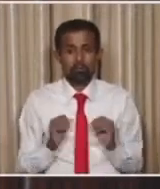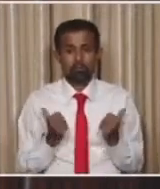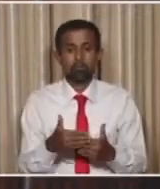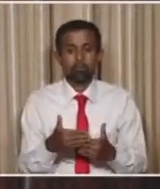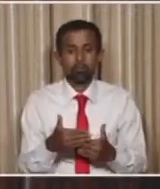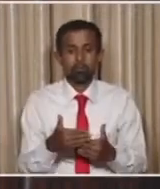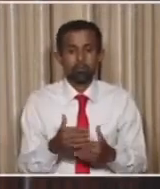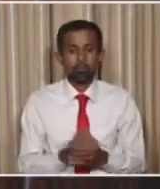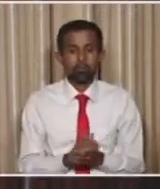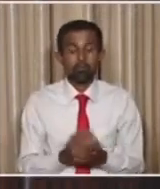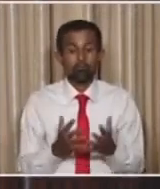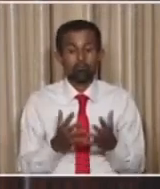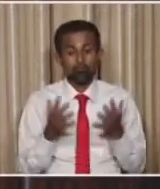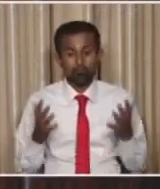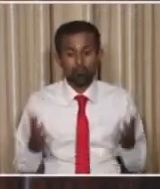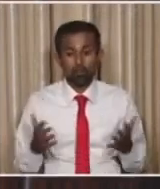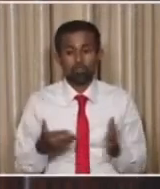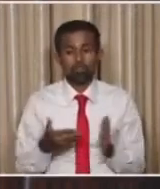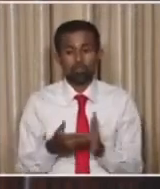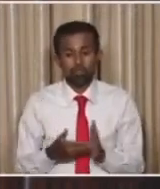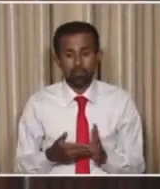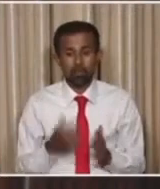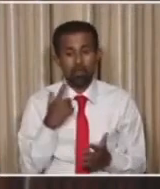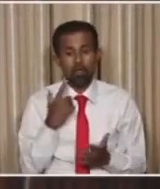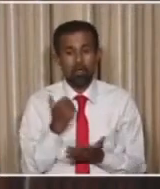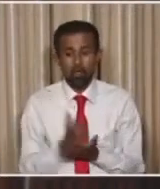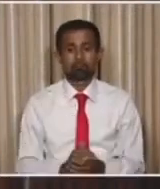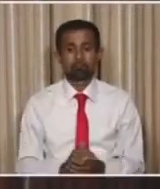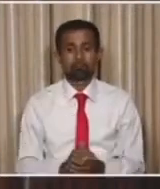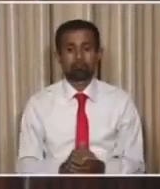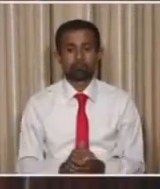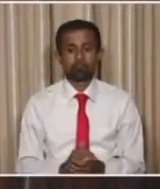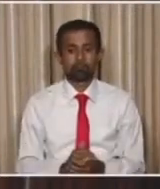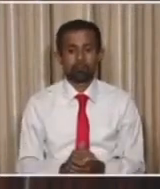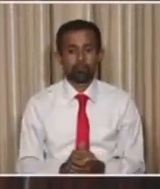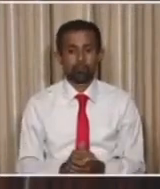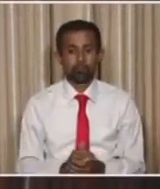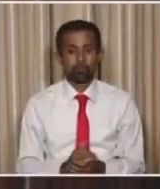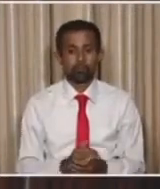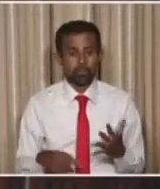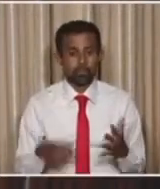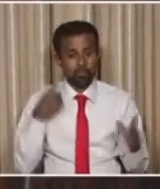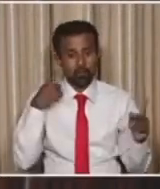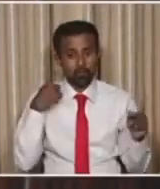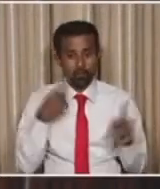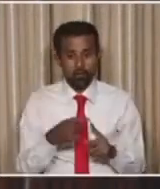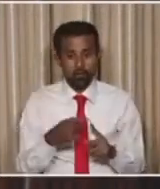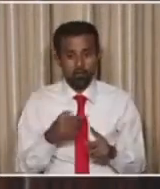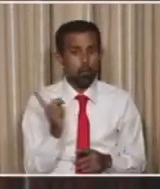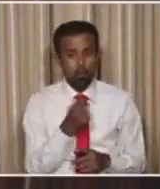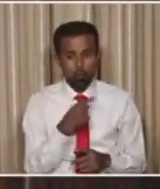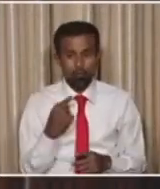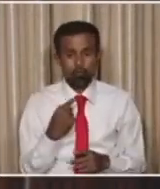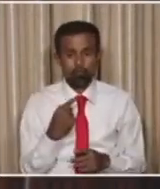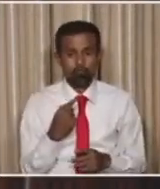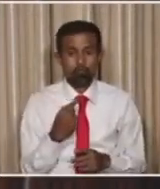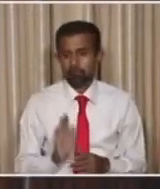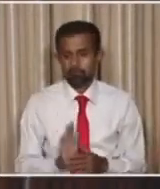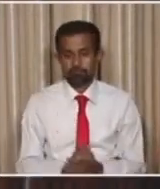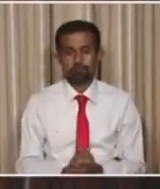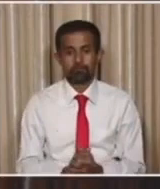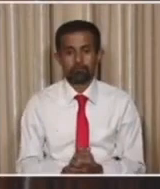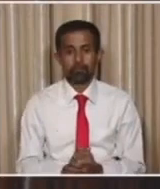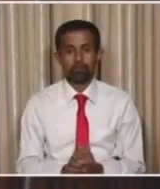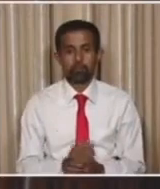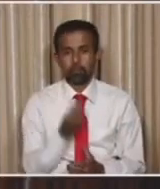ගන්න විශාල අපහසුාවක් අසීරුතාවයක් තියෙනවා. මේ කාරණේ පිළිබඳව අපි හැමෝම සංවේදී වෙන්න ඕන.